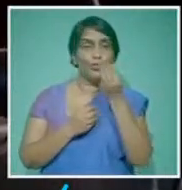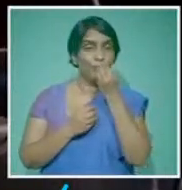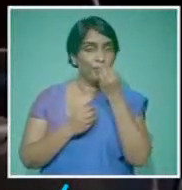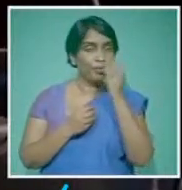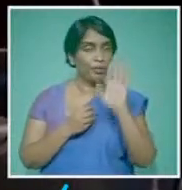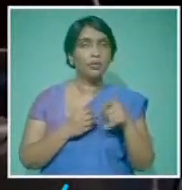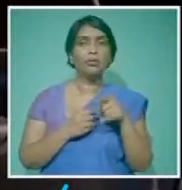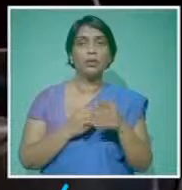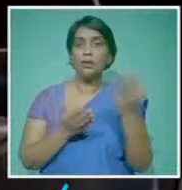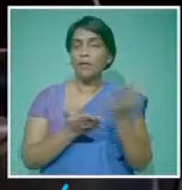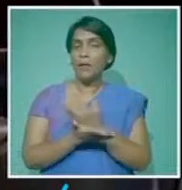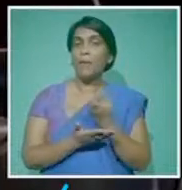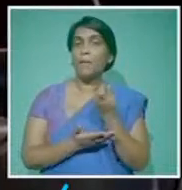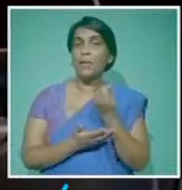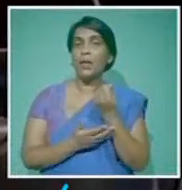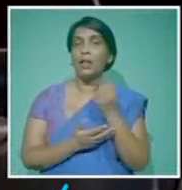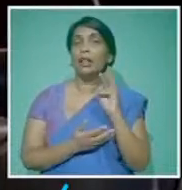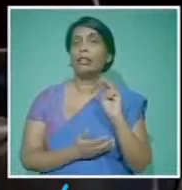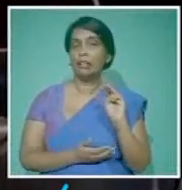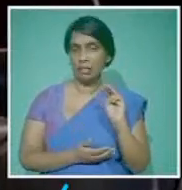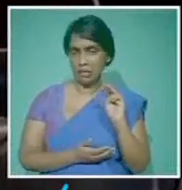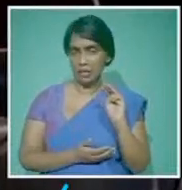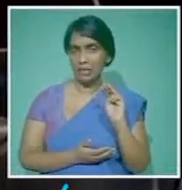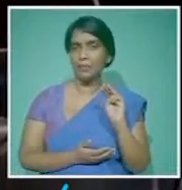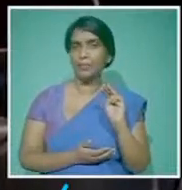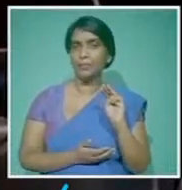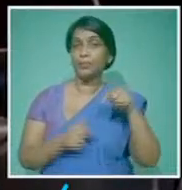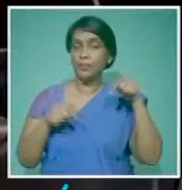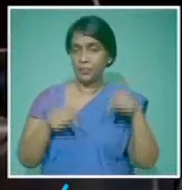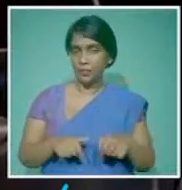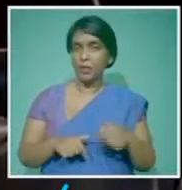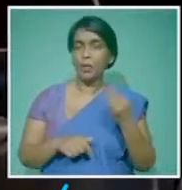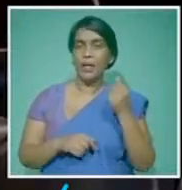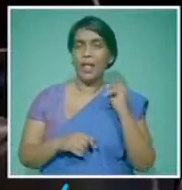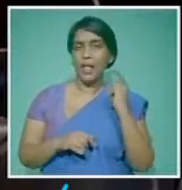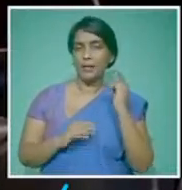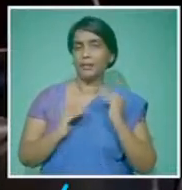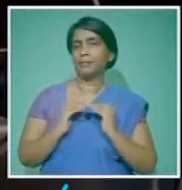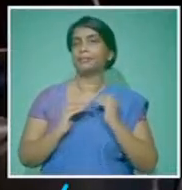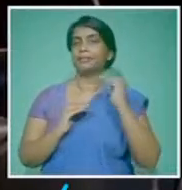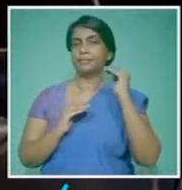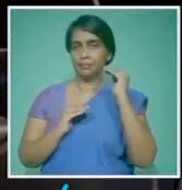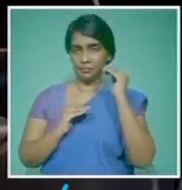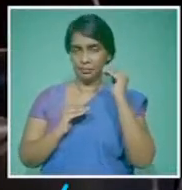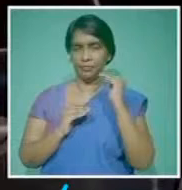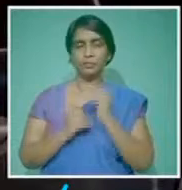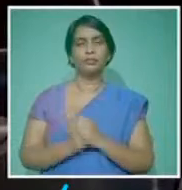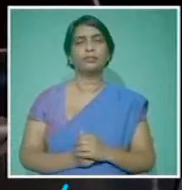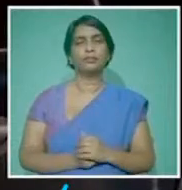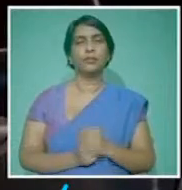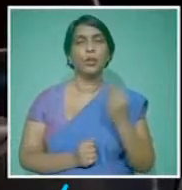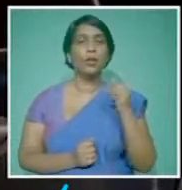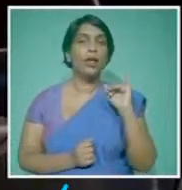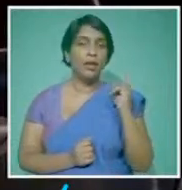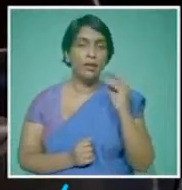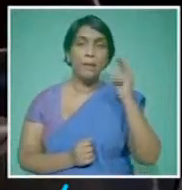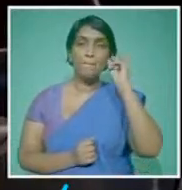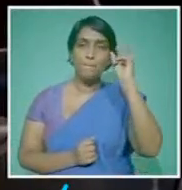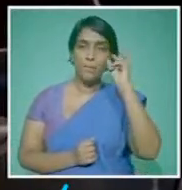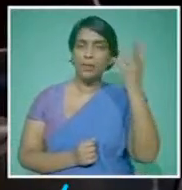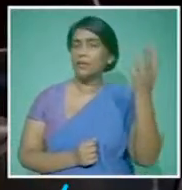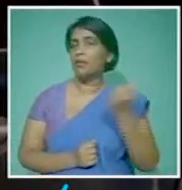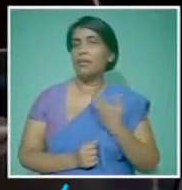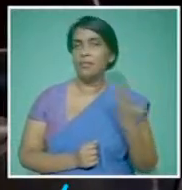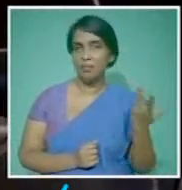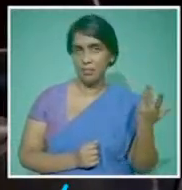वेल वेणुवें वेंकल तिब्य रुपया तिहाय अद वेनकोट एक रुपया हेट दाक्वा इहल नांगुल रुपया हेटकट बितर आकवाद गान